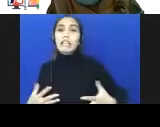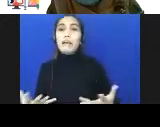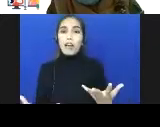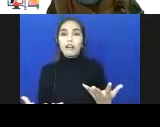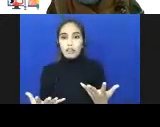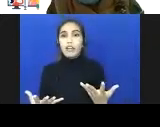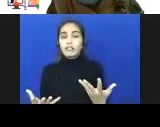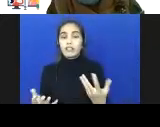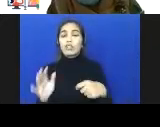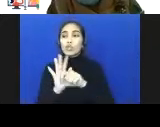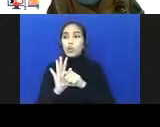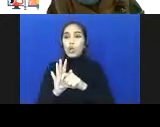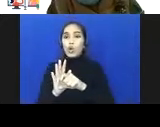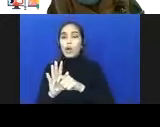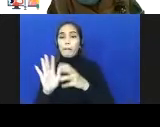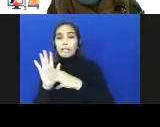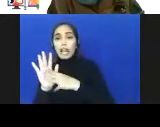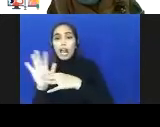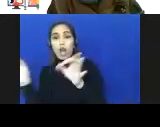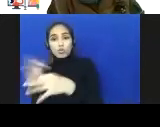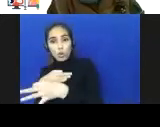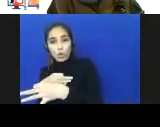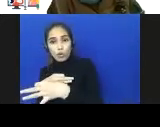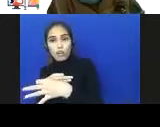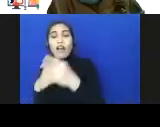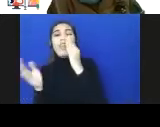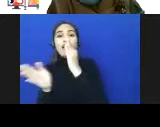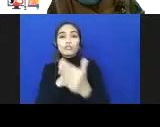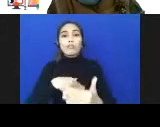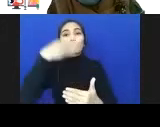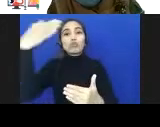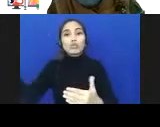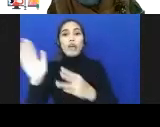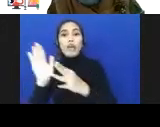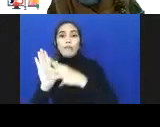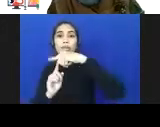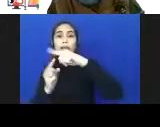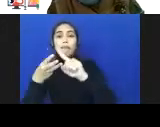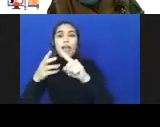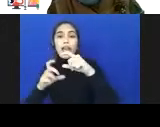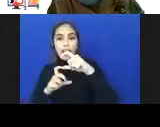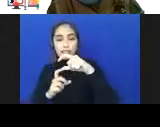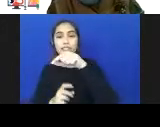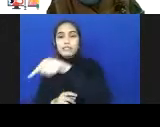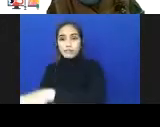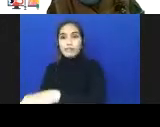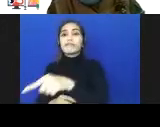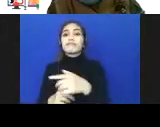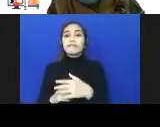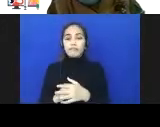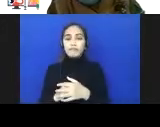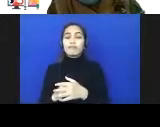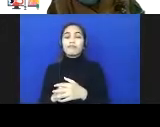masalah dengan ili, maka mereka akan masuk ke ruang MTBS. Ini ruang kami, ruang MTBS kami.